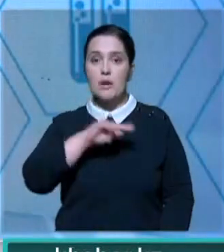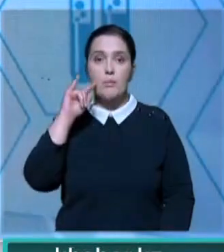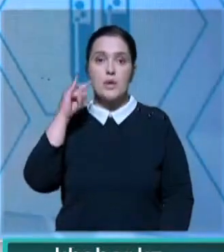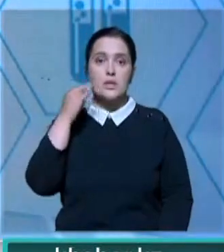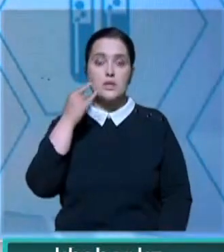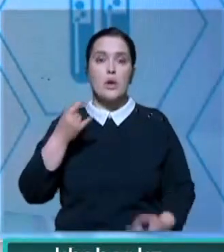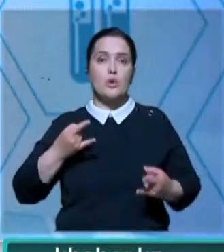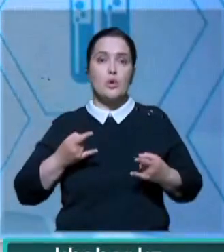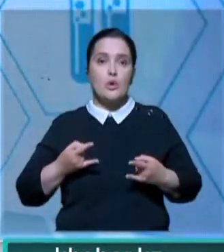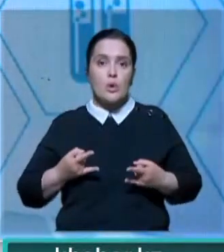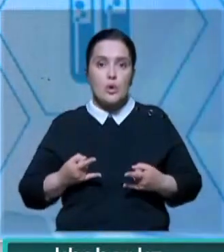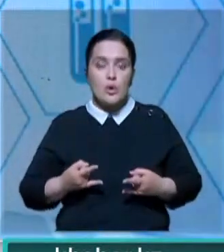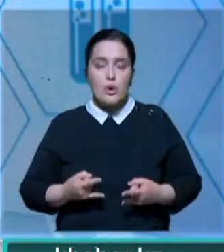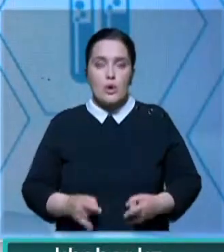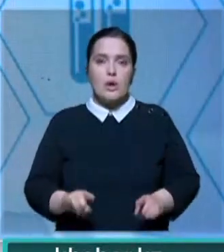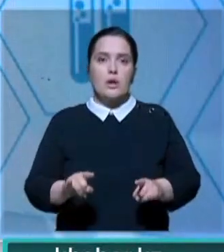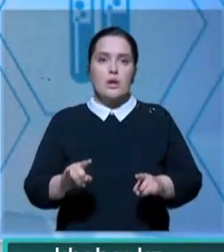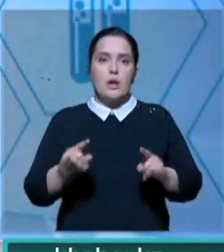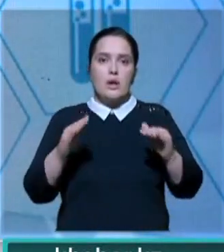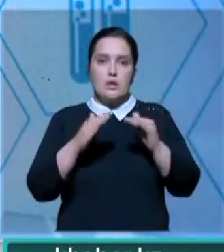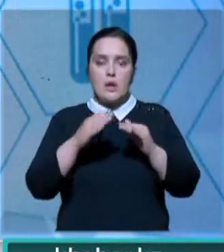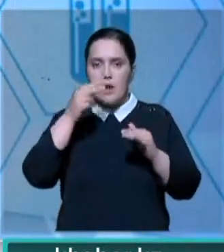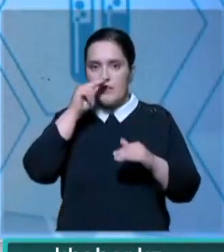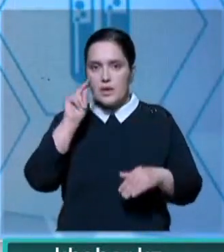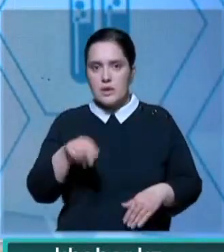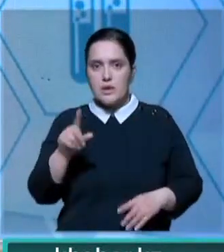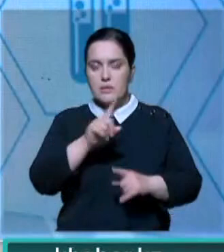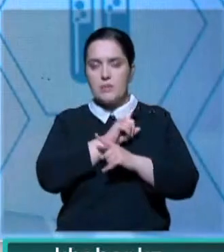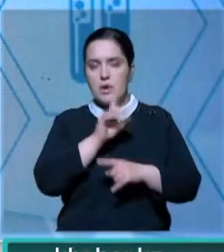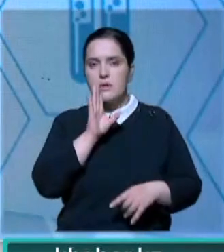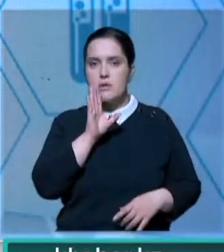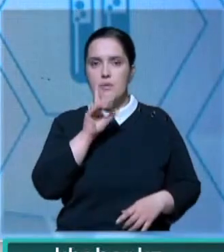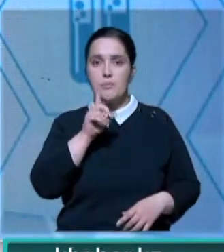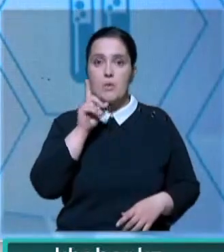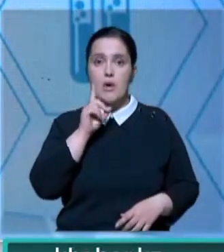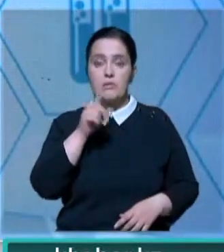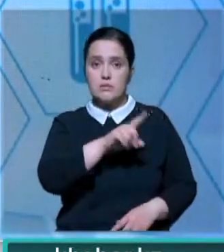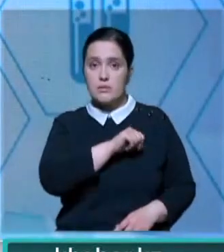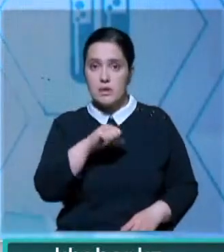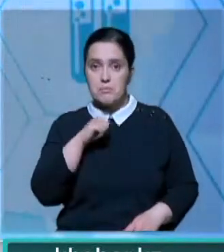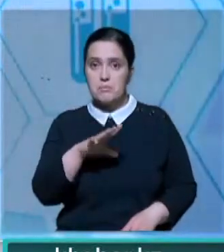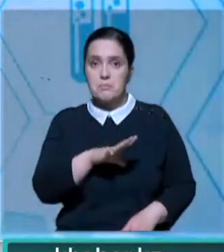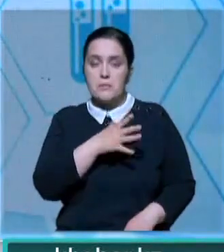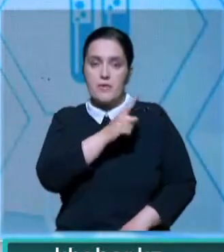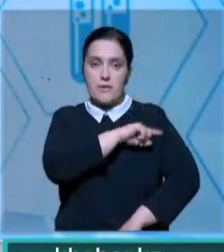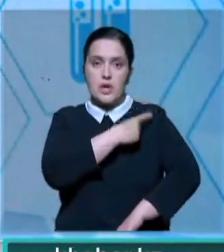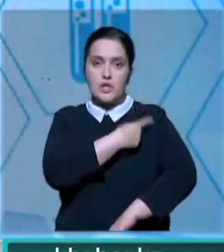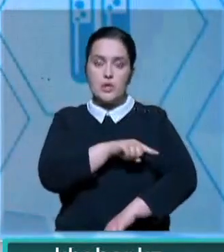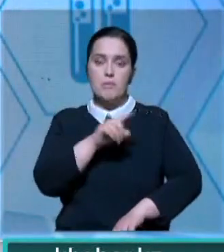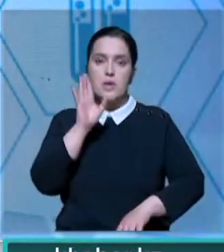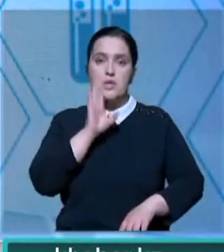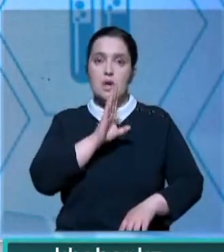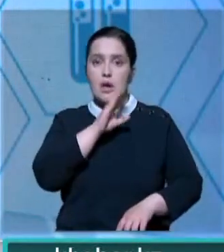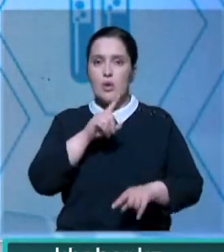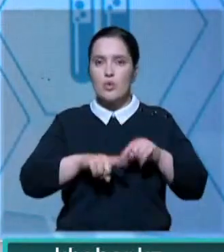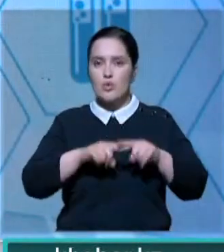Сотрудников Павлодарского роддома обвинили в смерти молодой матери. Причем погибшая сама была врачом-гинекологом. Родственники женщины